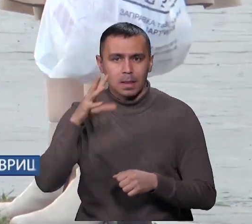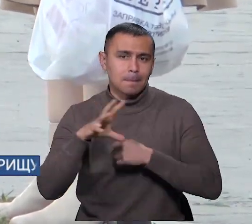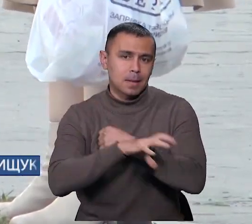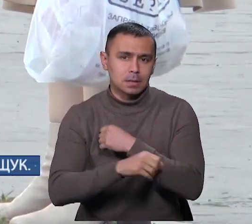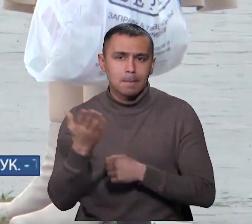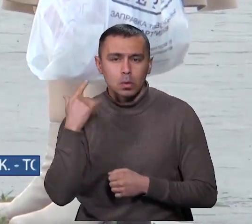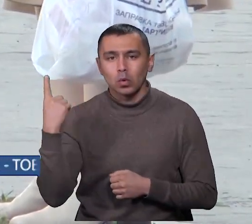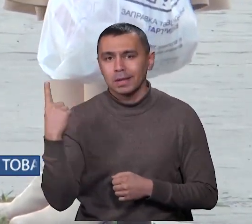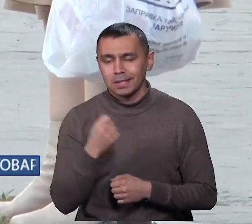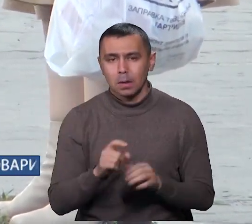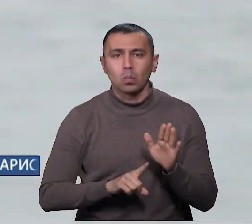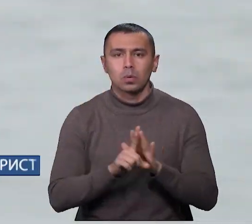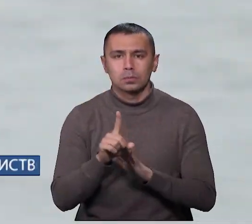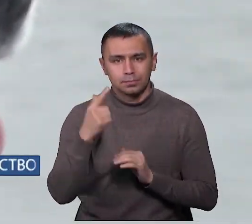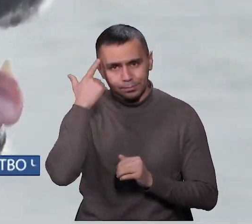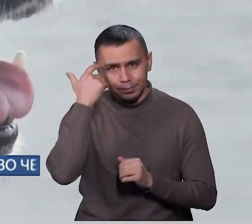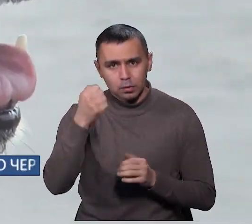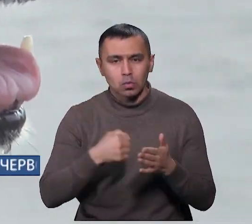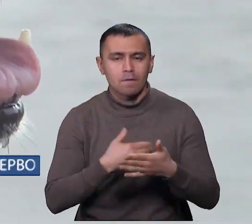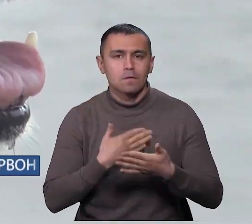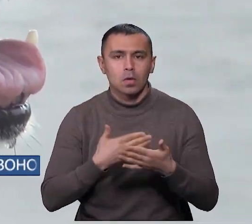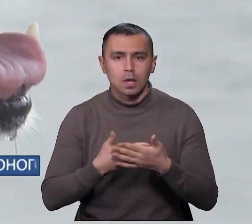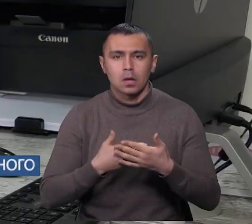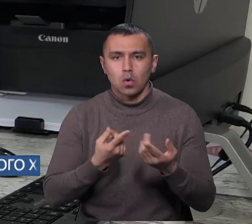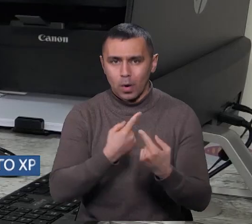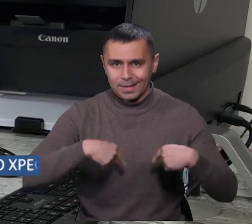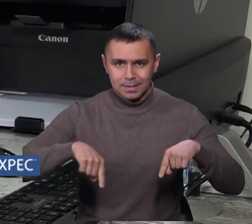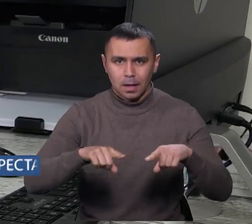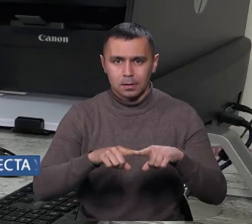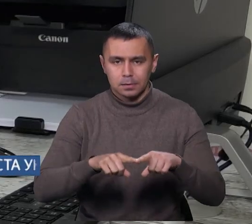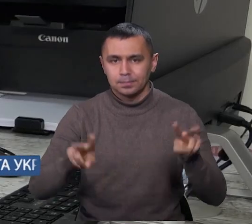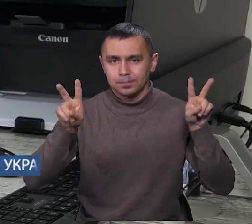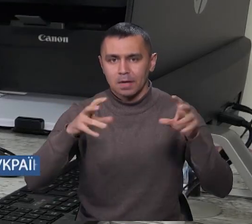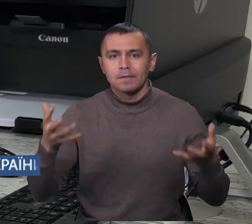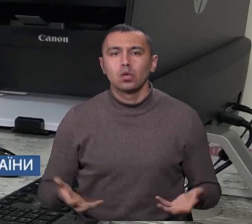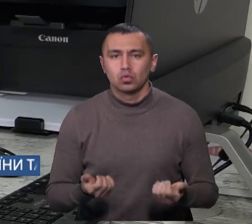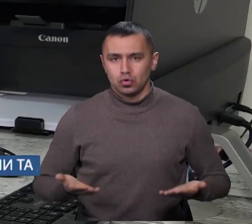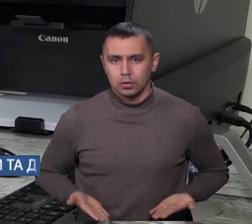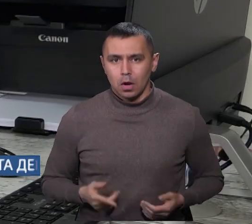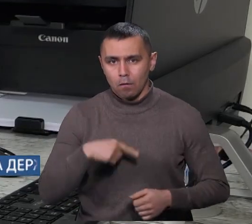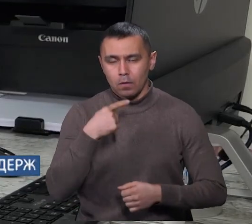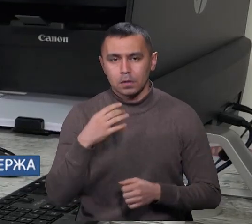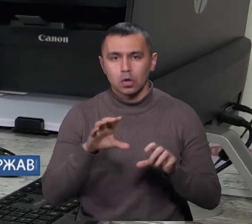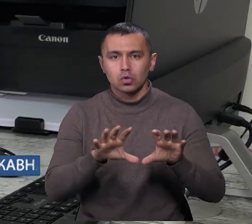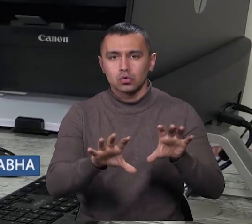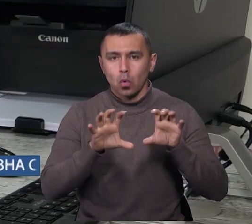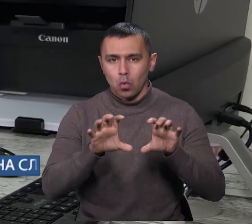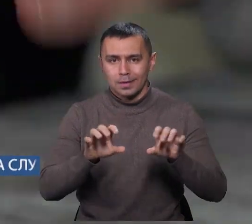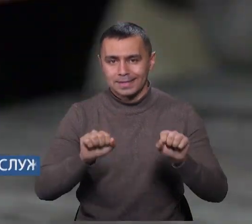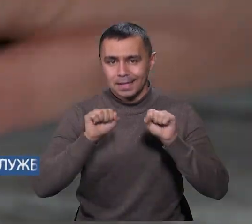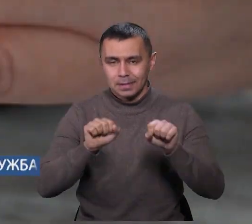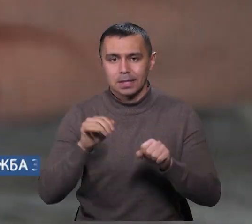наприкінці минулого тижня почали надходити до волонтерів громадської організації «Врятуй життя». За словами зоозахисниці